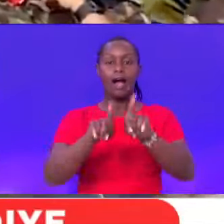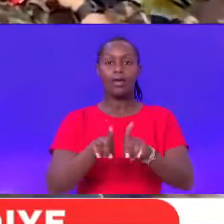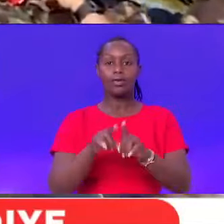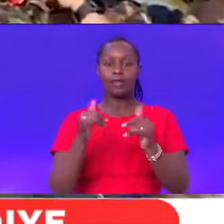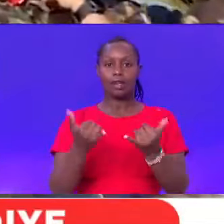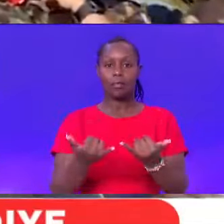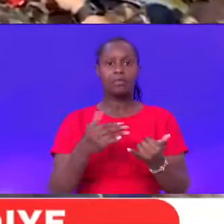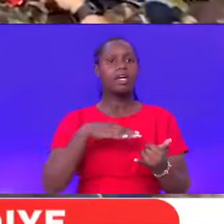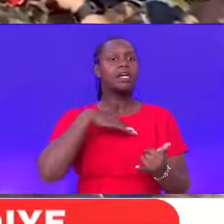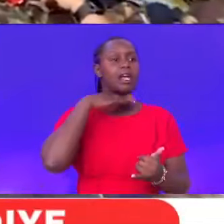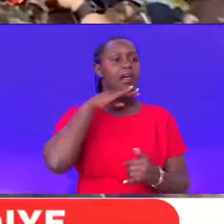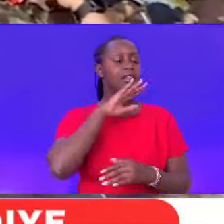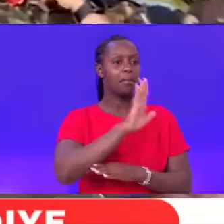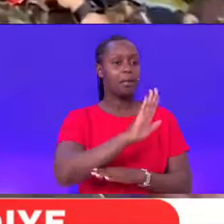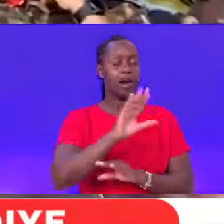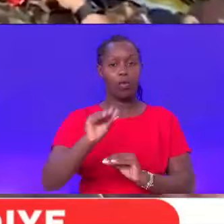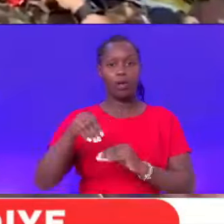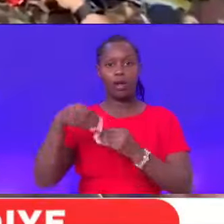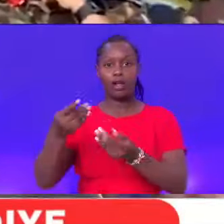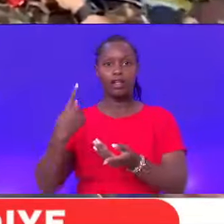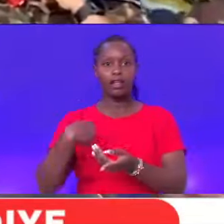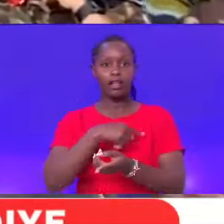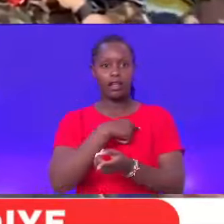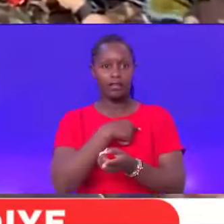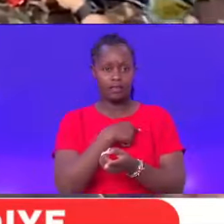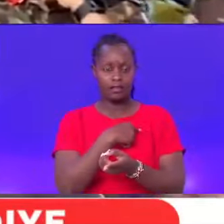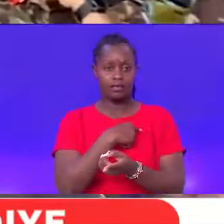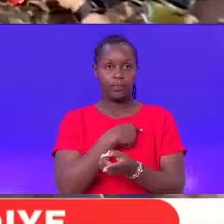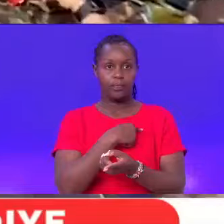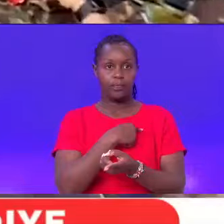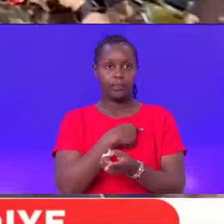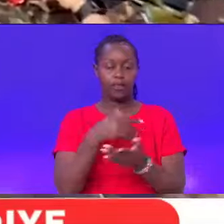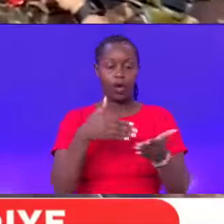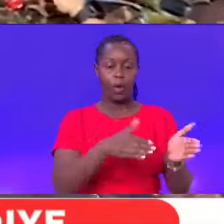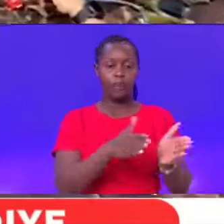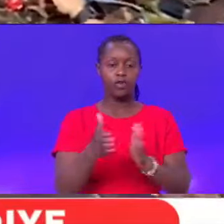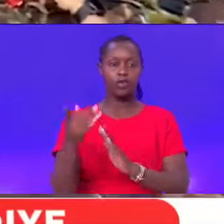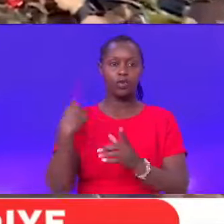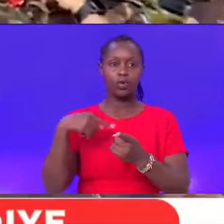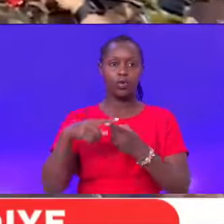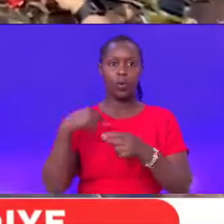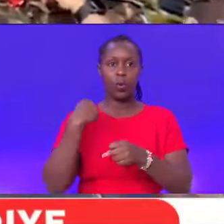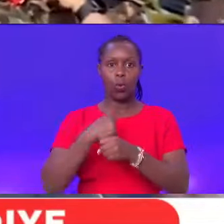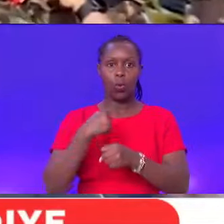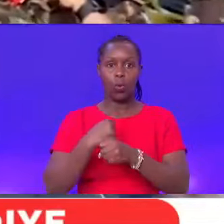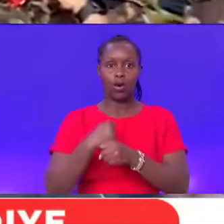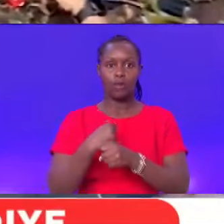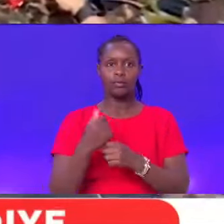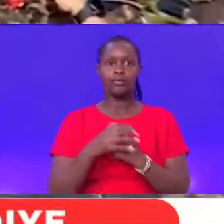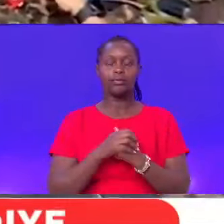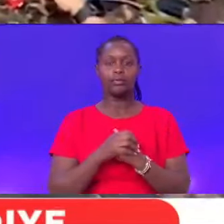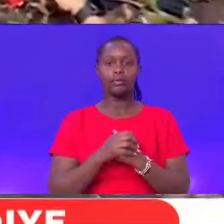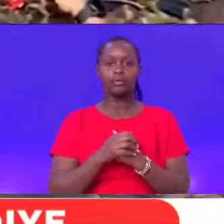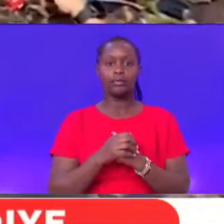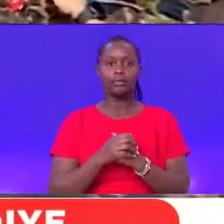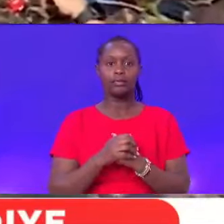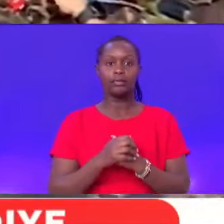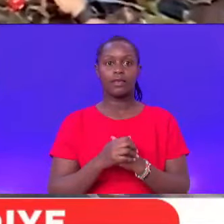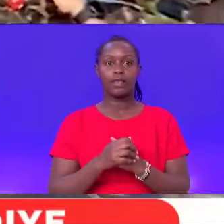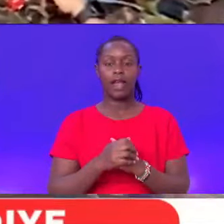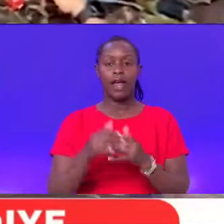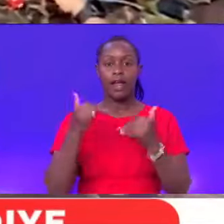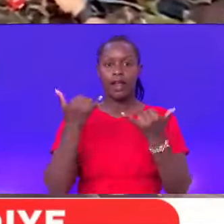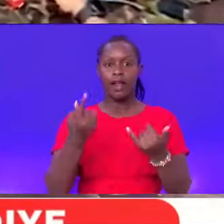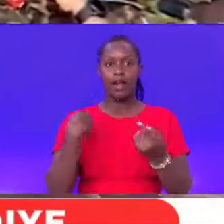will only give us the impetus to do more. Sir, you have seen a son of